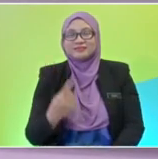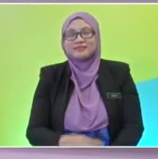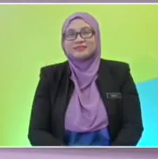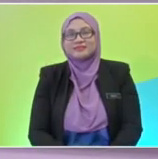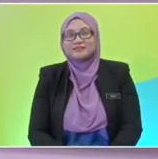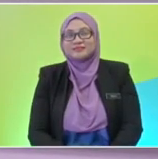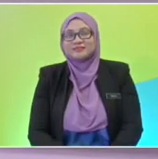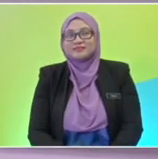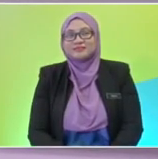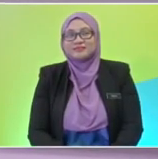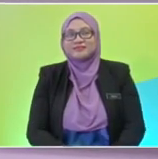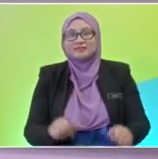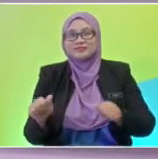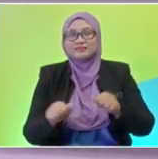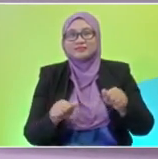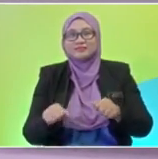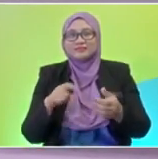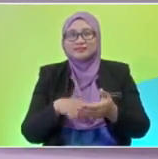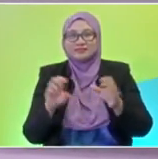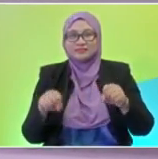juga boleh dilakukan